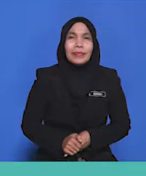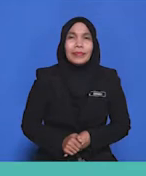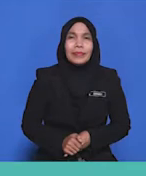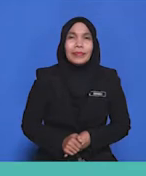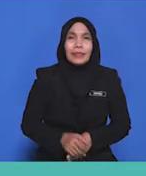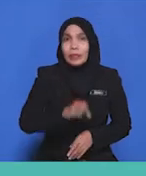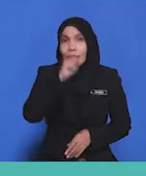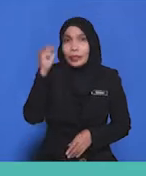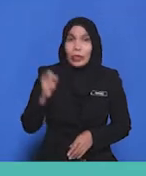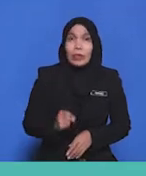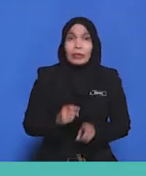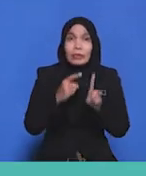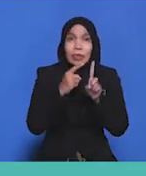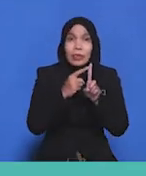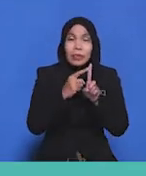Soalan pertama,